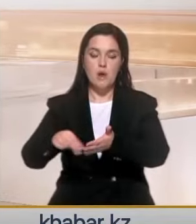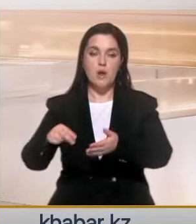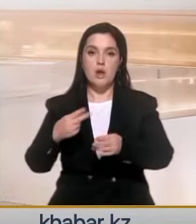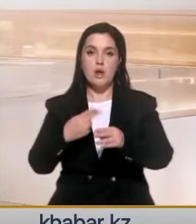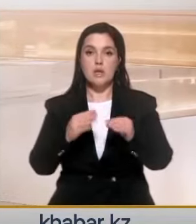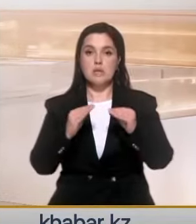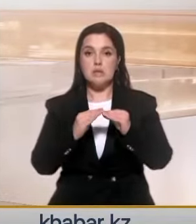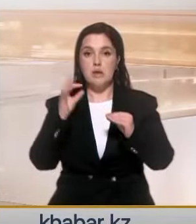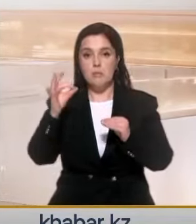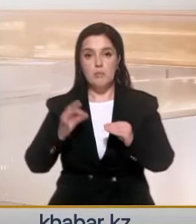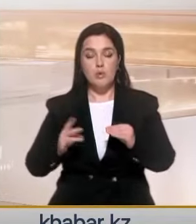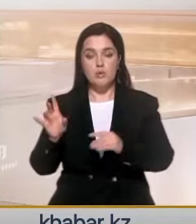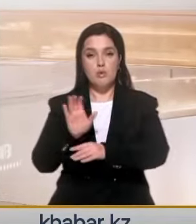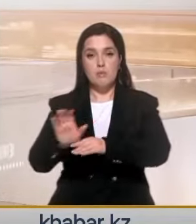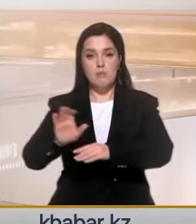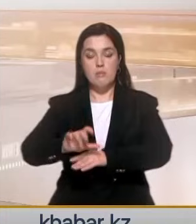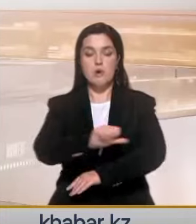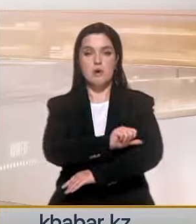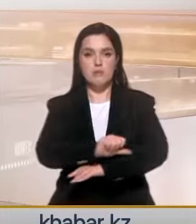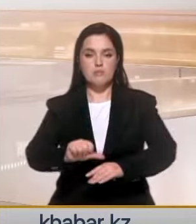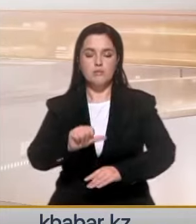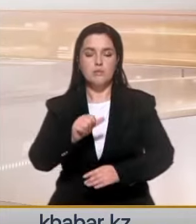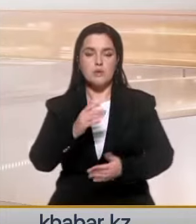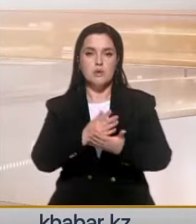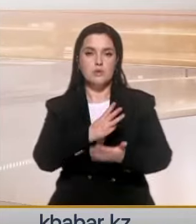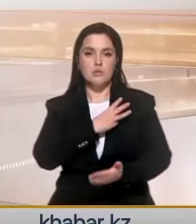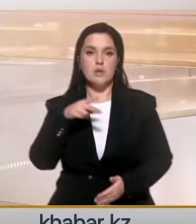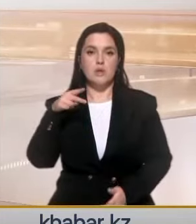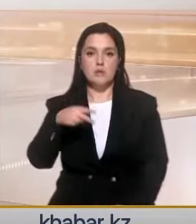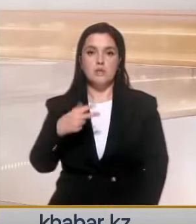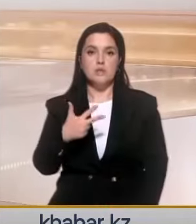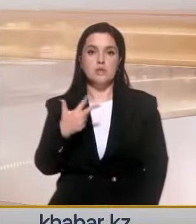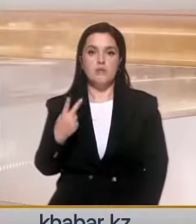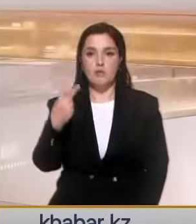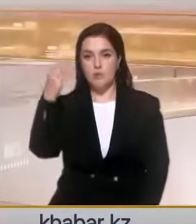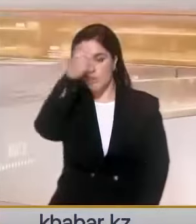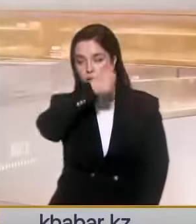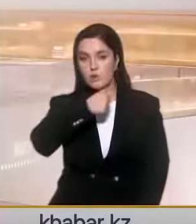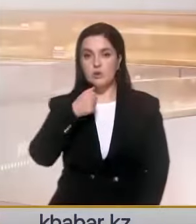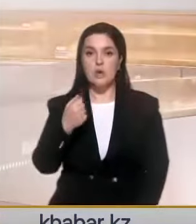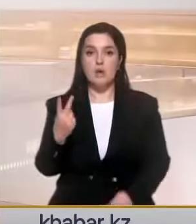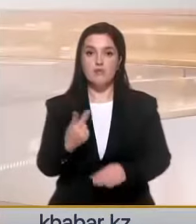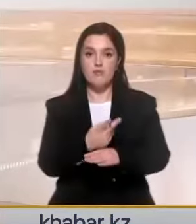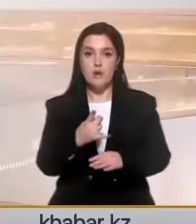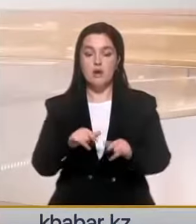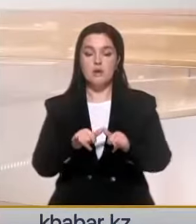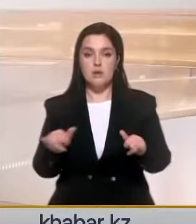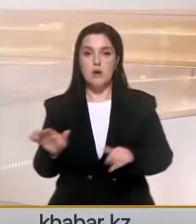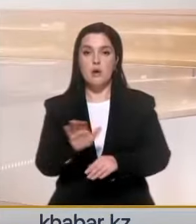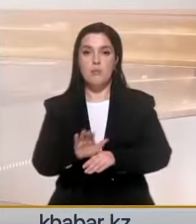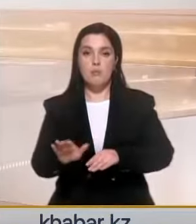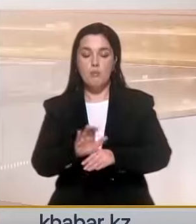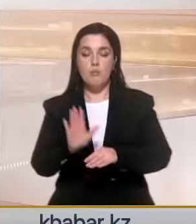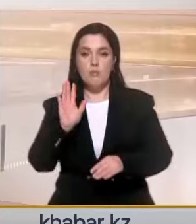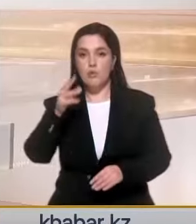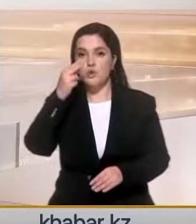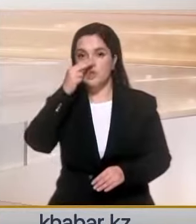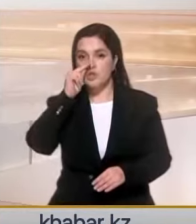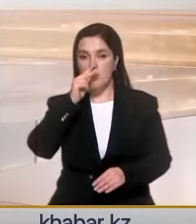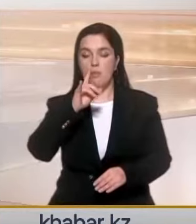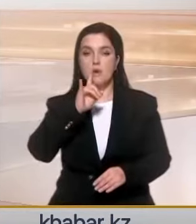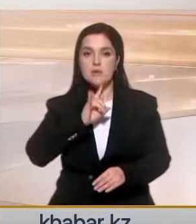10% от произведённого объёма намеренных к 2032 году Так два раза намерены расширить производственные мощности на Шимкент